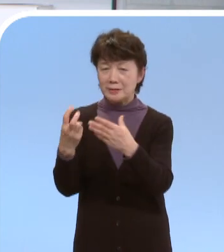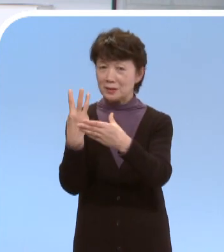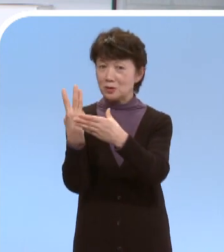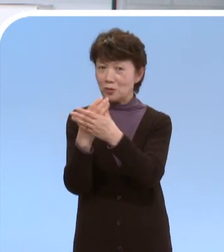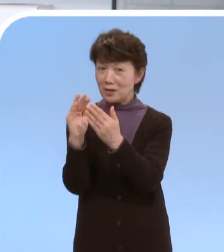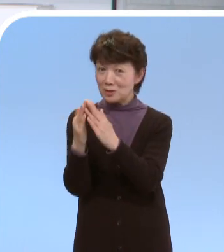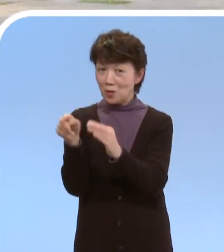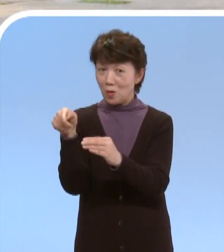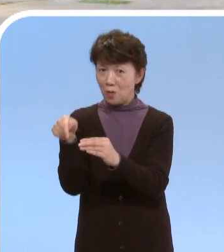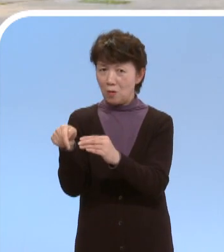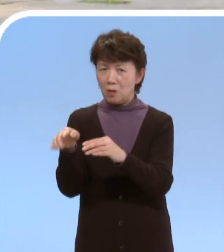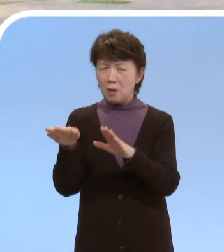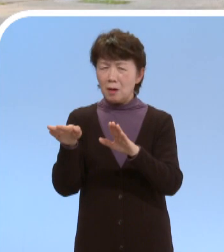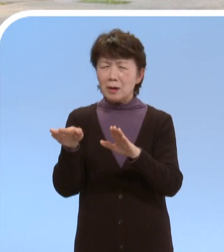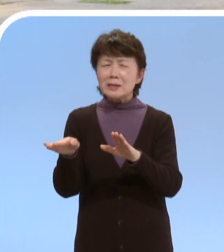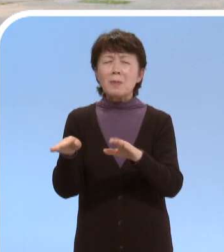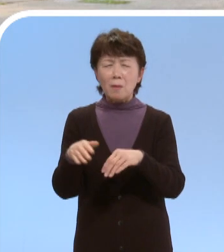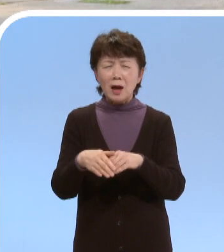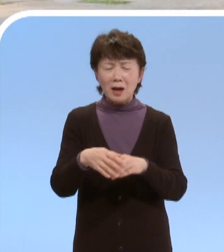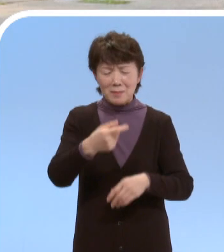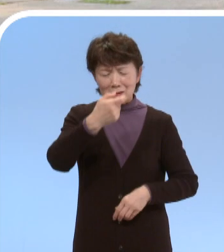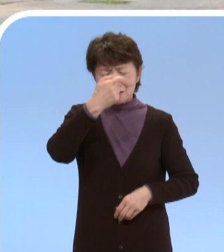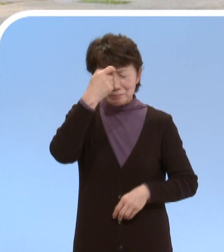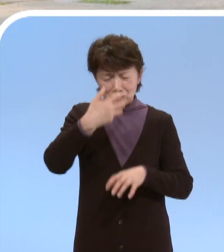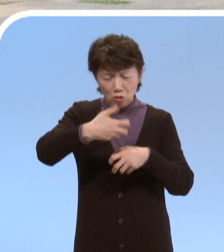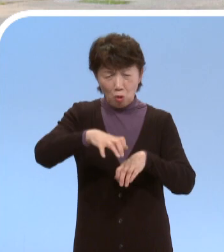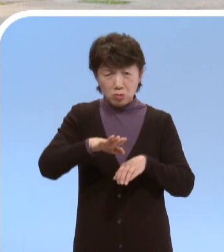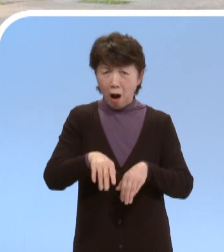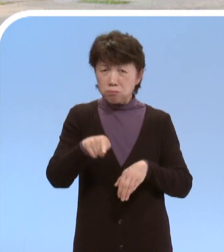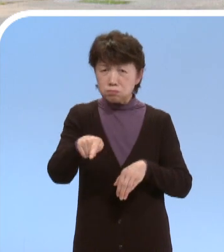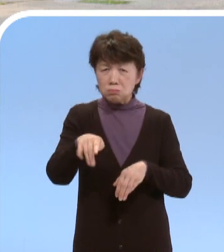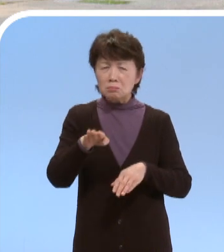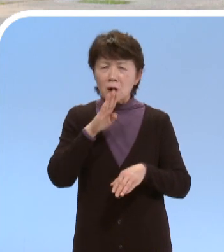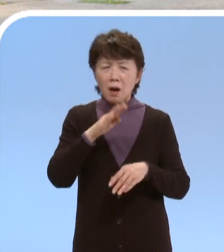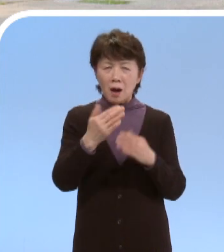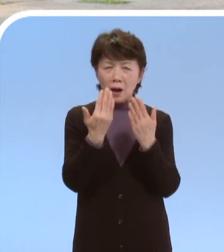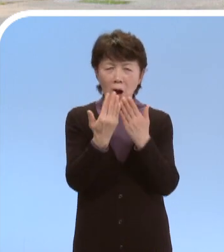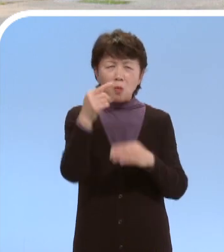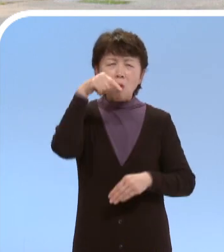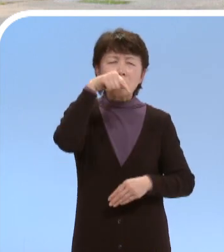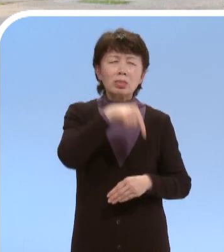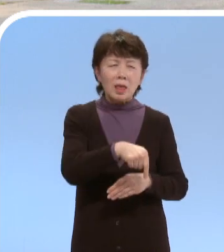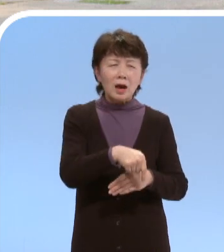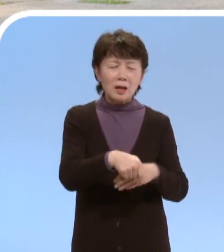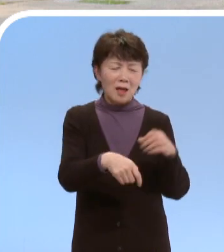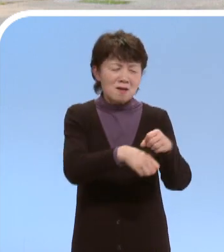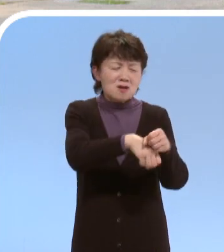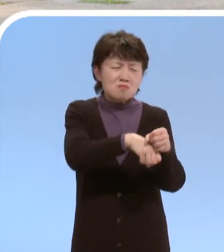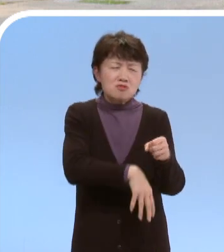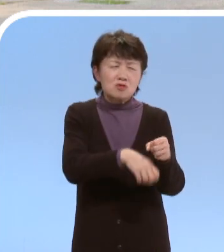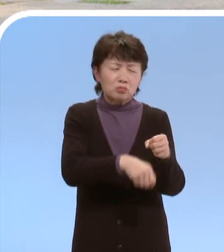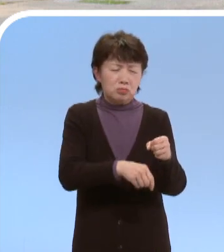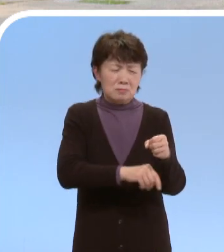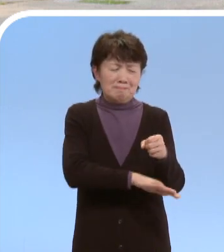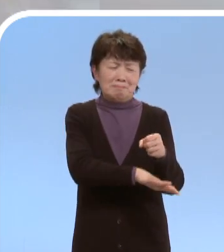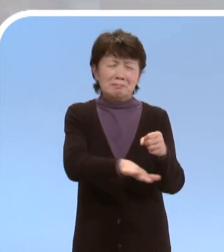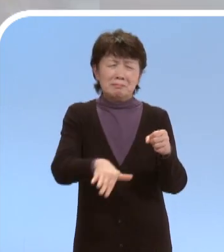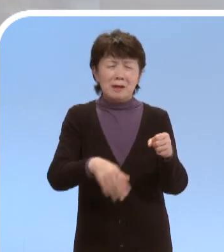町。害獣とされる鹿などによる学校の敷地内の糞被害に困っていました。